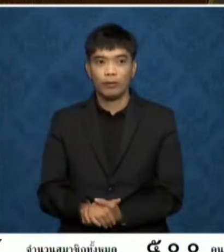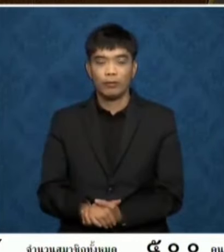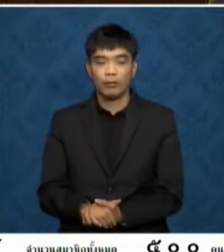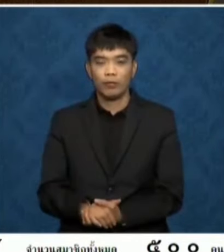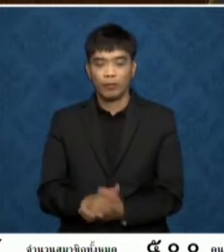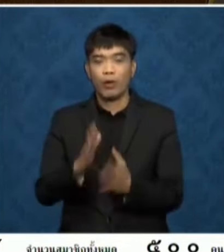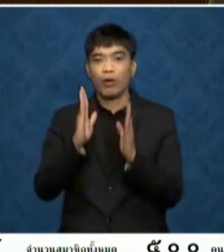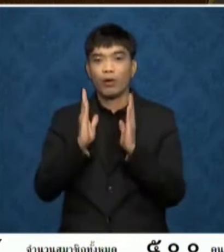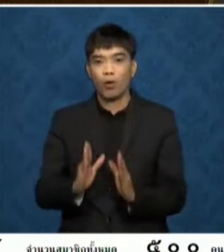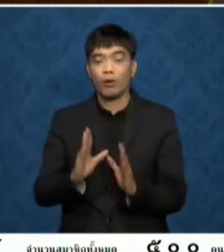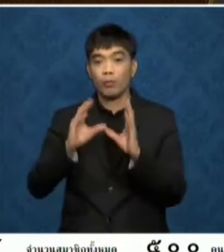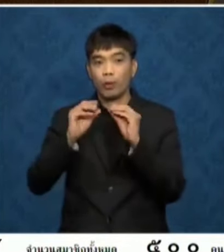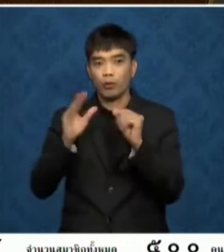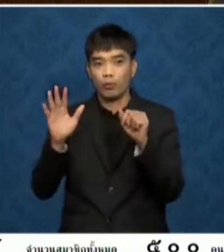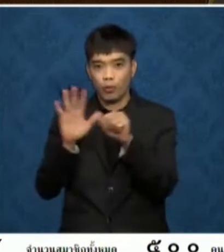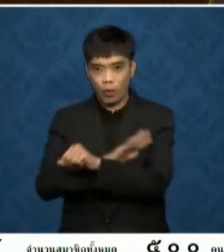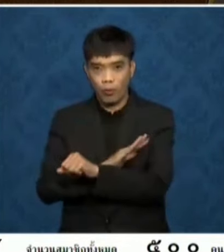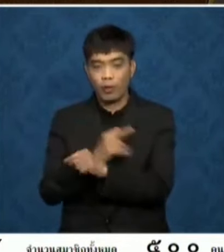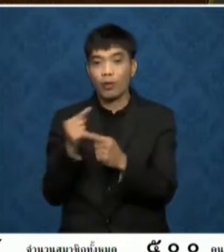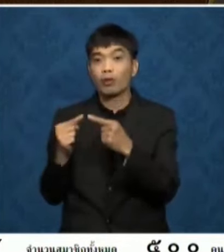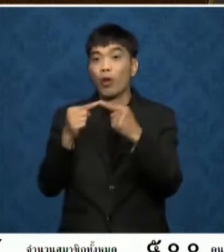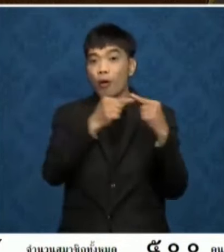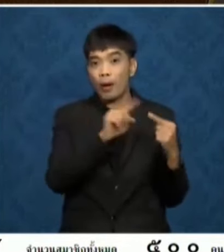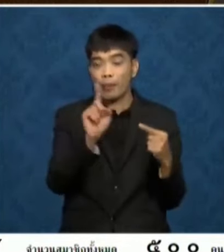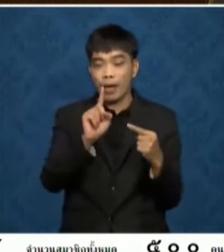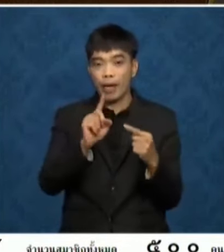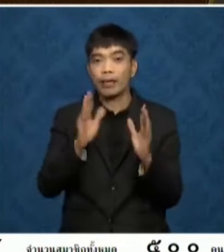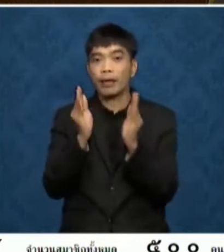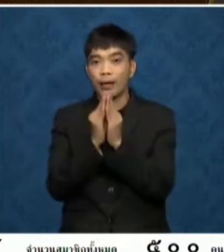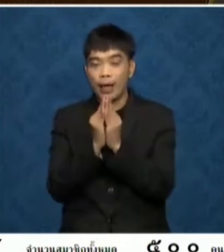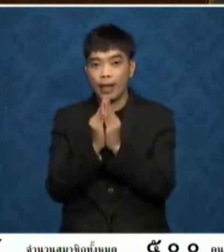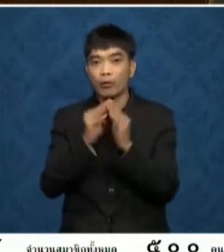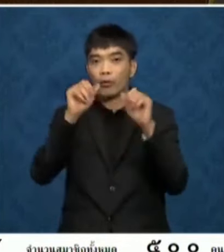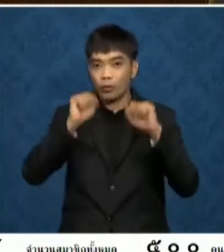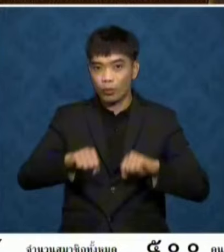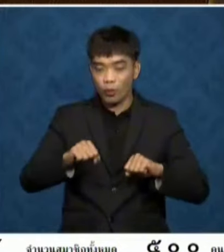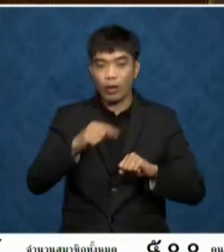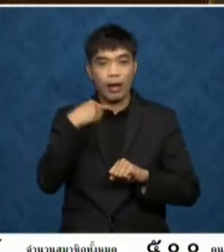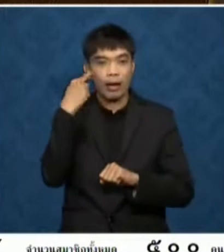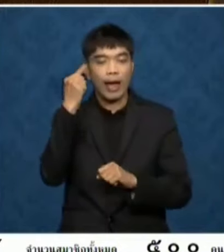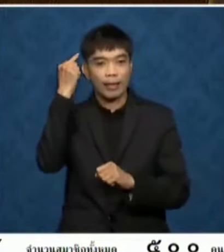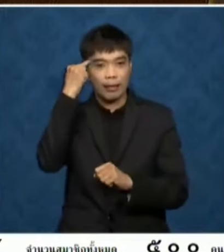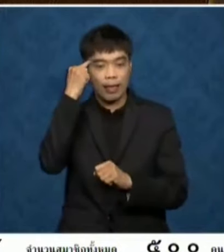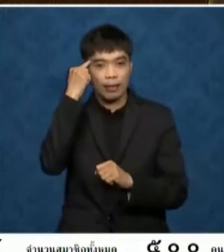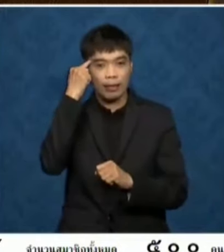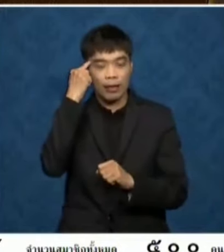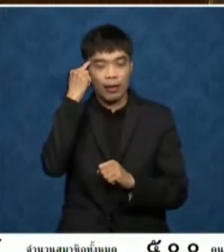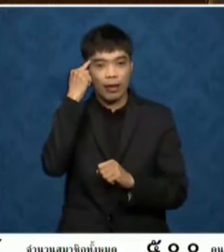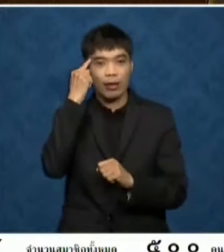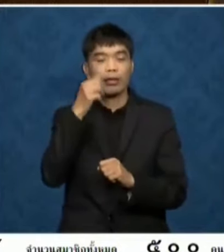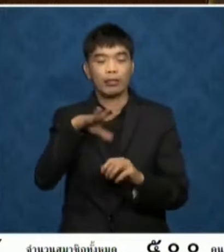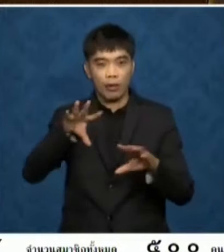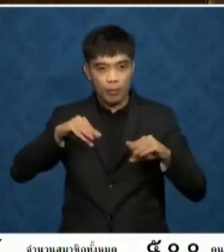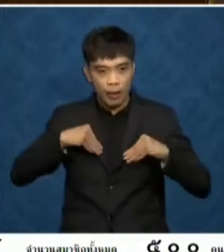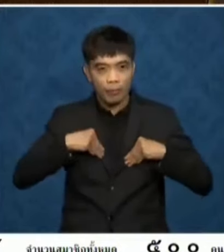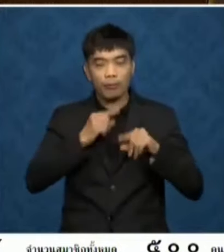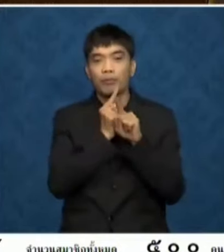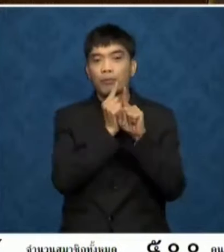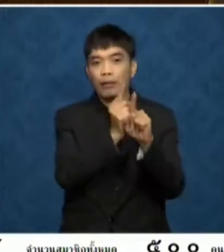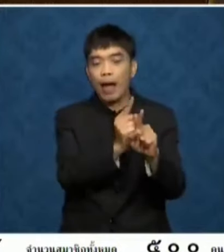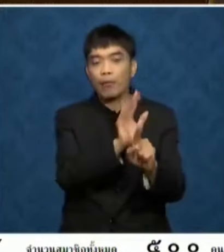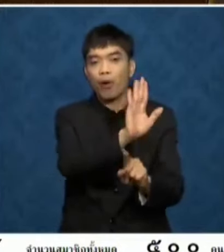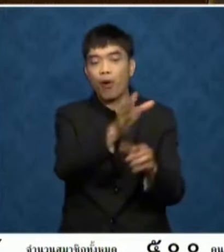ครบองค์ประชุมครับต่อไปจะเป็นการใช้สิทธิ์ออกเสียงลงคะแนนนะครับผู้ใดเห็นควรกับเห็นด้วยนะครับกับคณะกรร